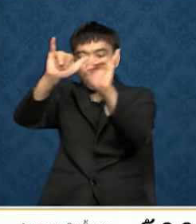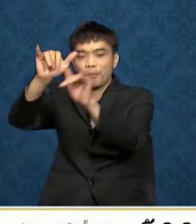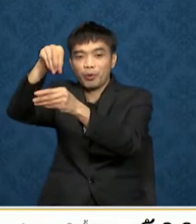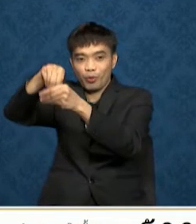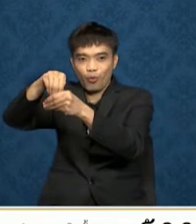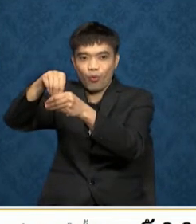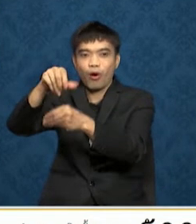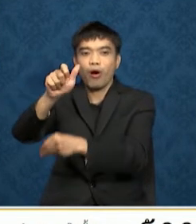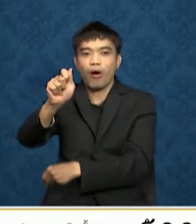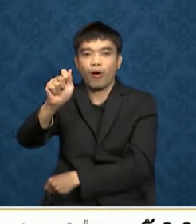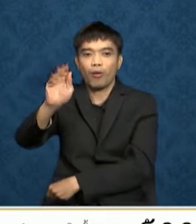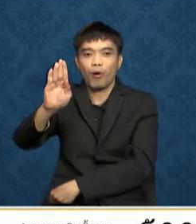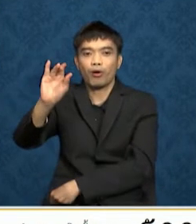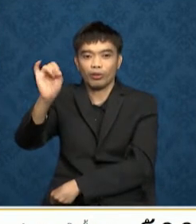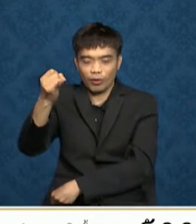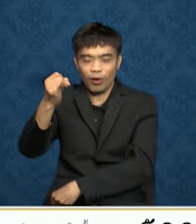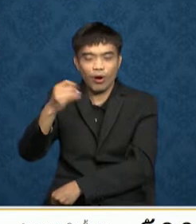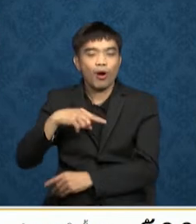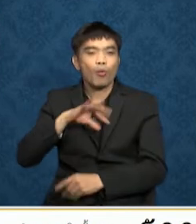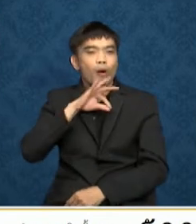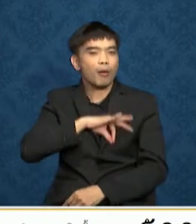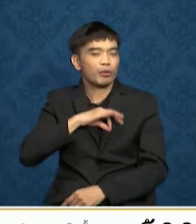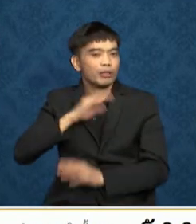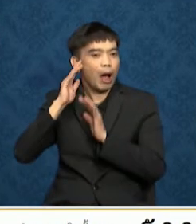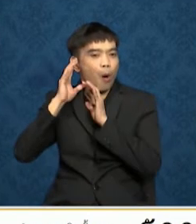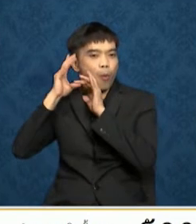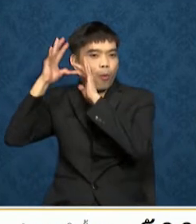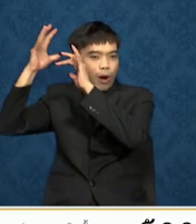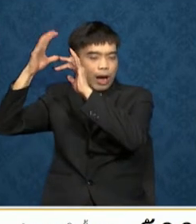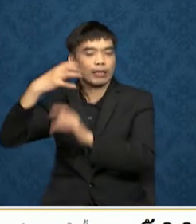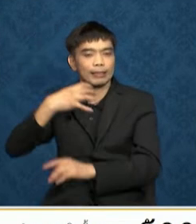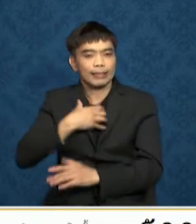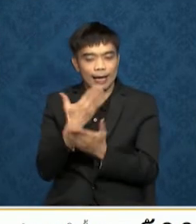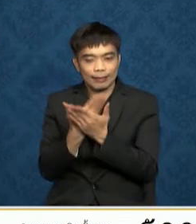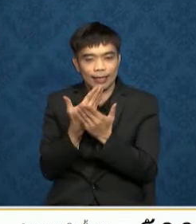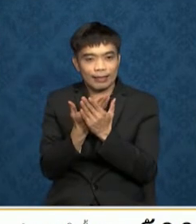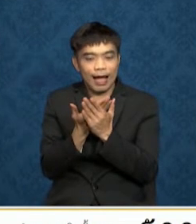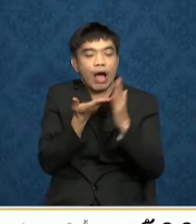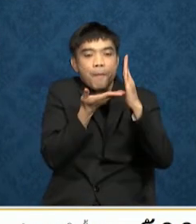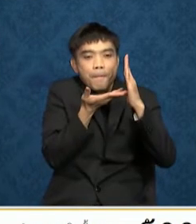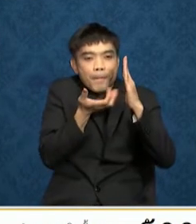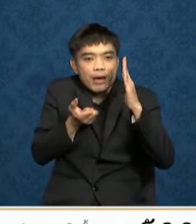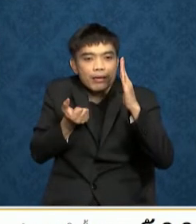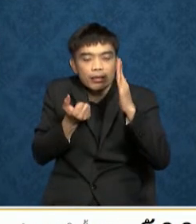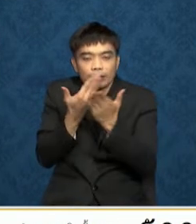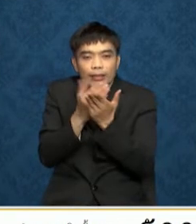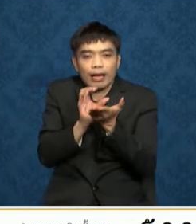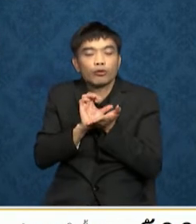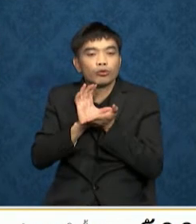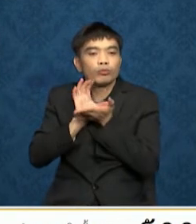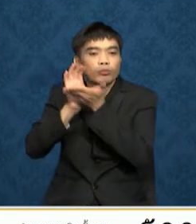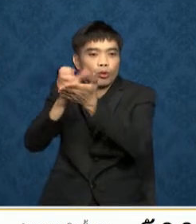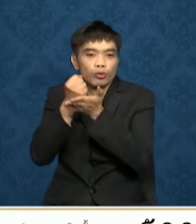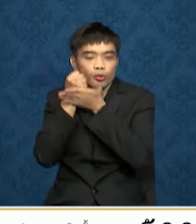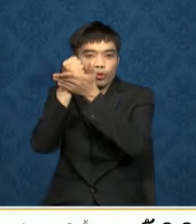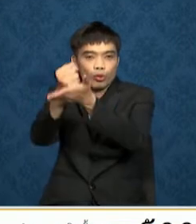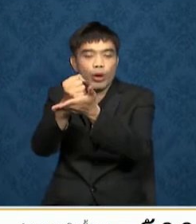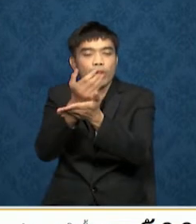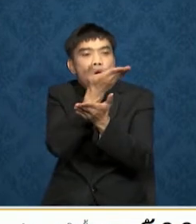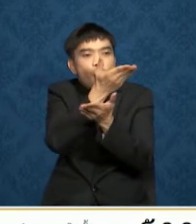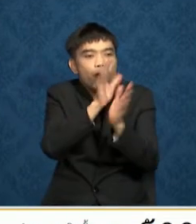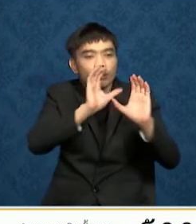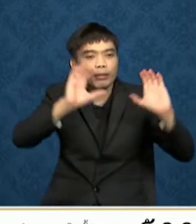ประเทศก็มีความคาดหวังว่าจะได้ขอเงินอุดหนุนเฉพาะกิจกับรัฐบาลได้อีก